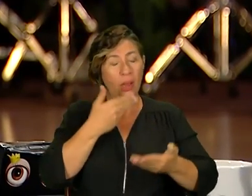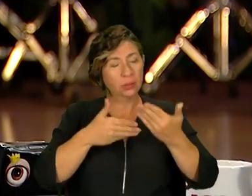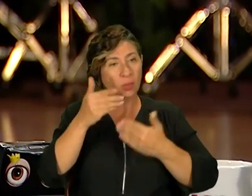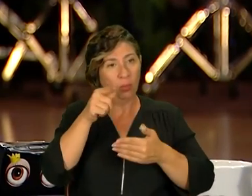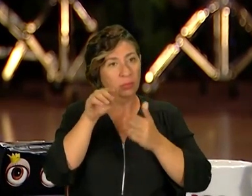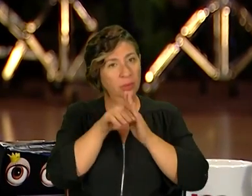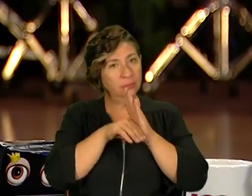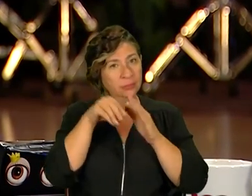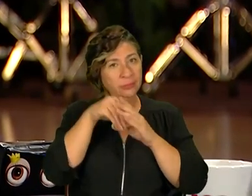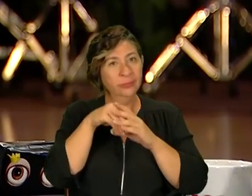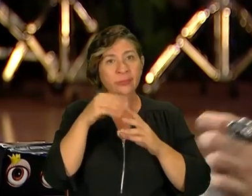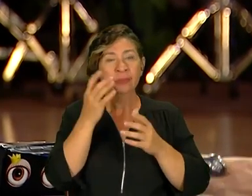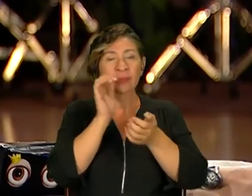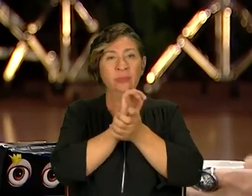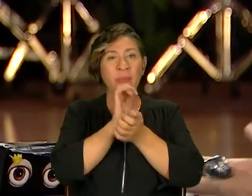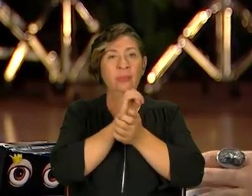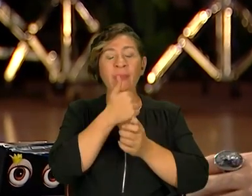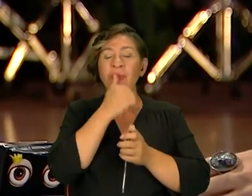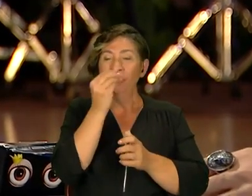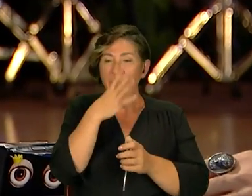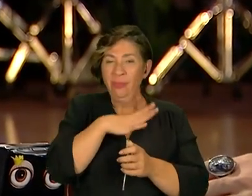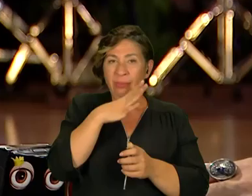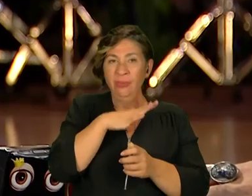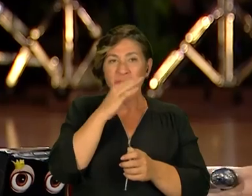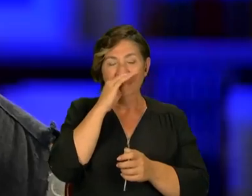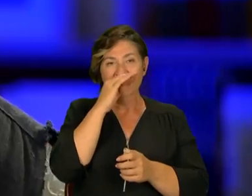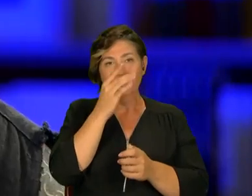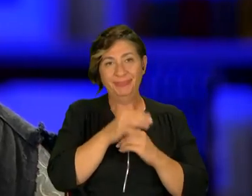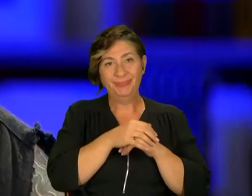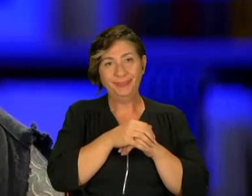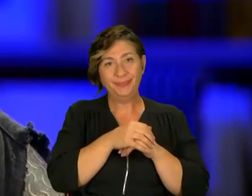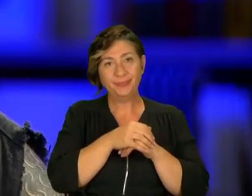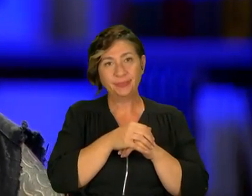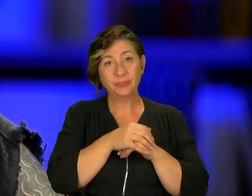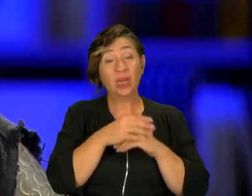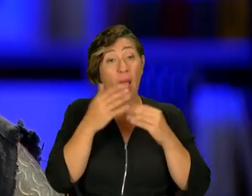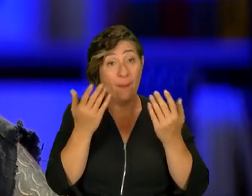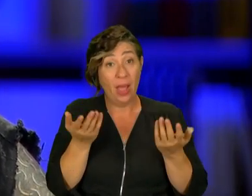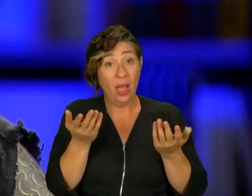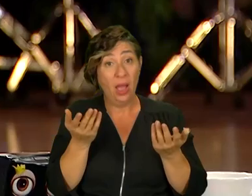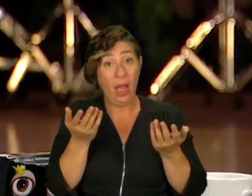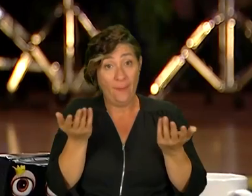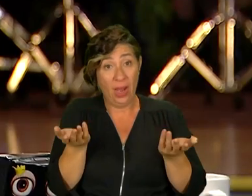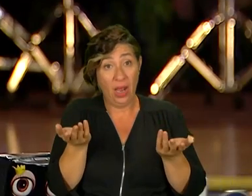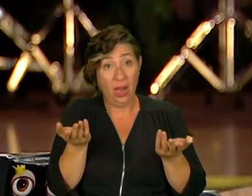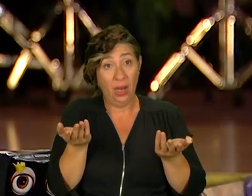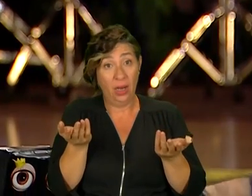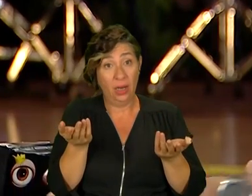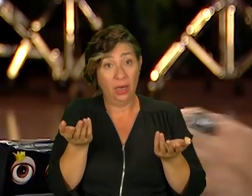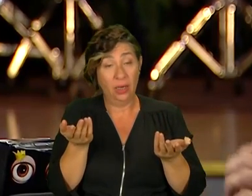ki o programlarda, yani mesela aile erkek çocuk istiyor. Evet. Genelde. Halbuki